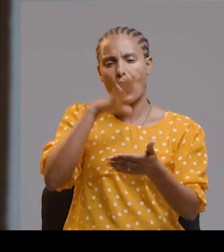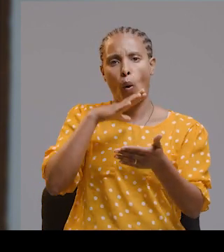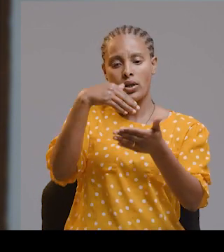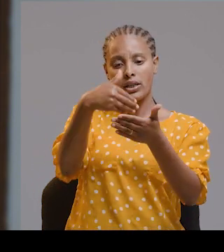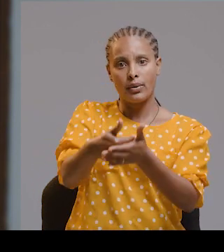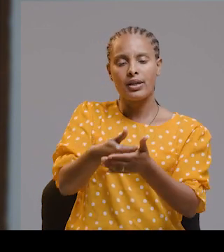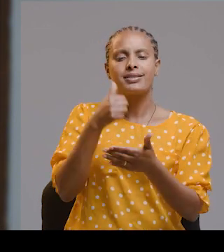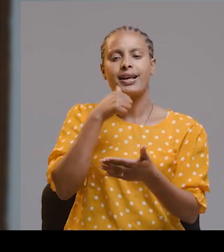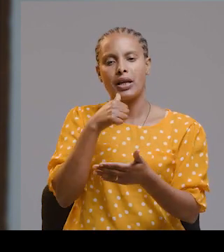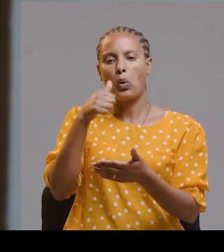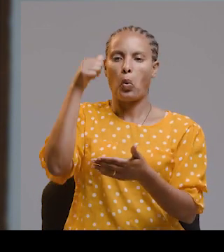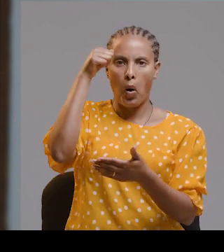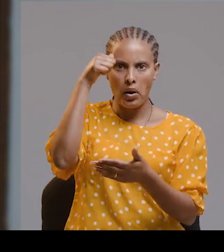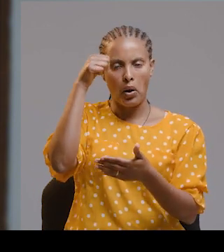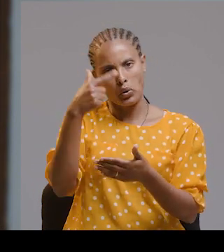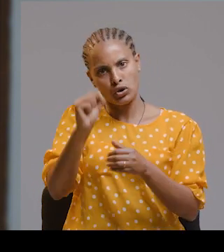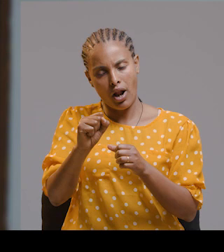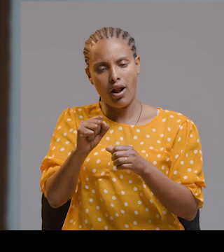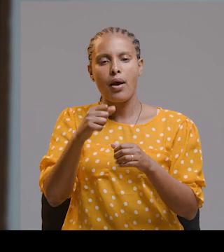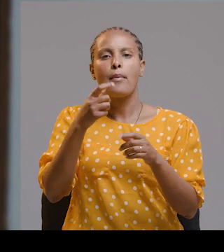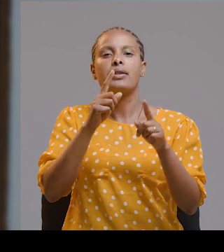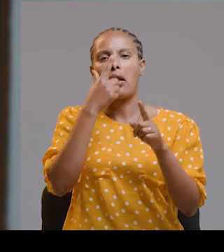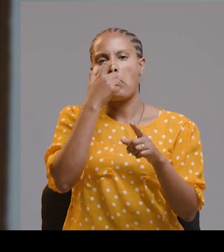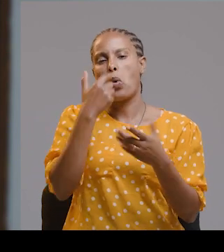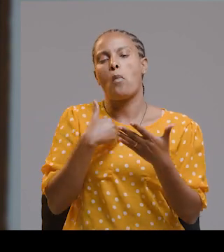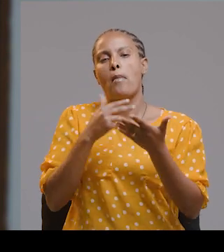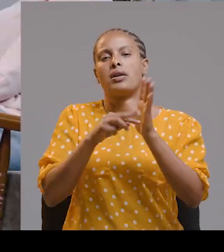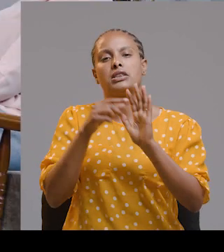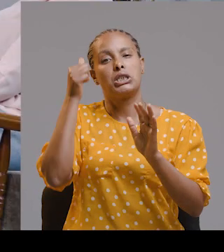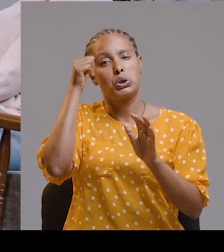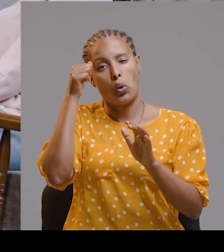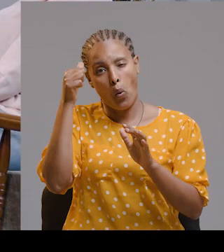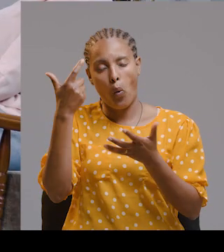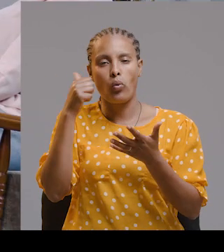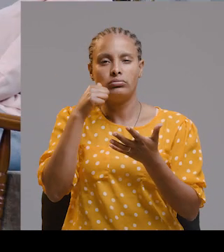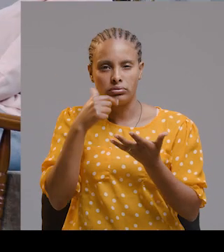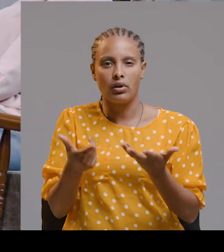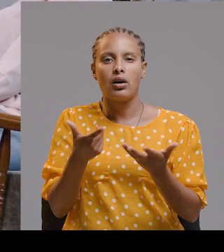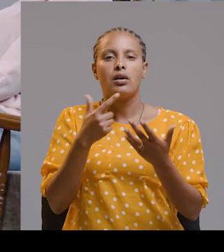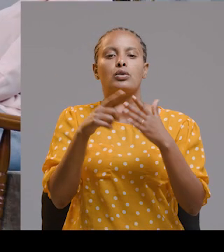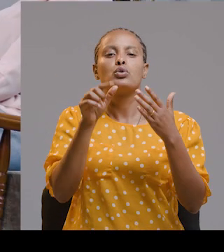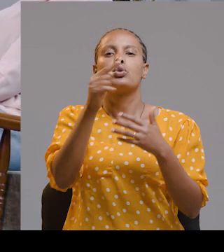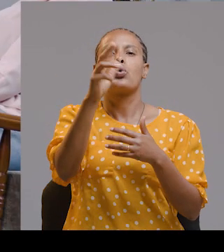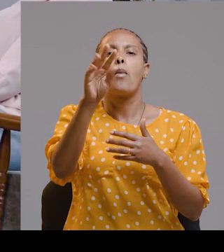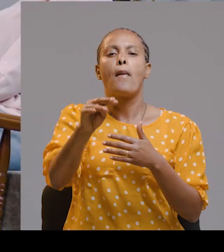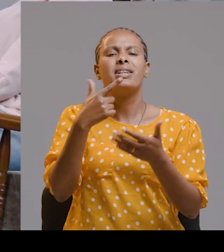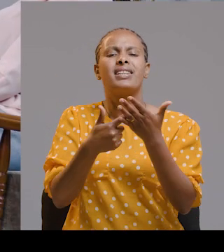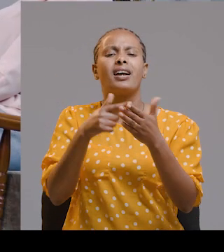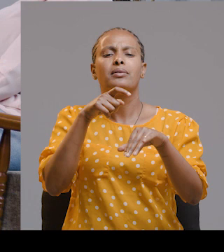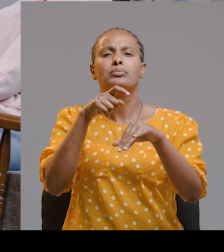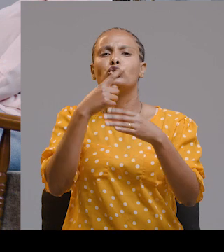ስለ ሴትየዋ ስለደረሰባት ነገር ይያል እናወራለን በተለምዶ ነገር ግን ትሮማ በዛ ብቻ